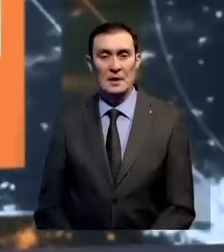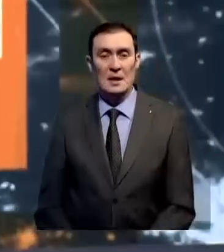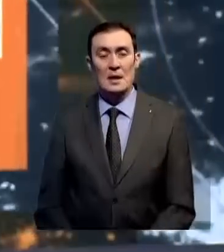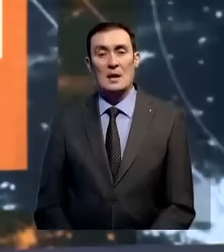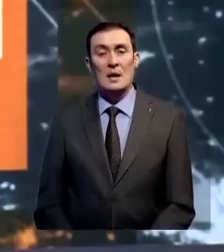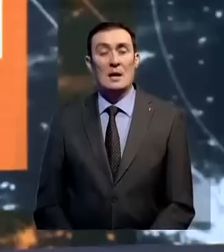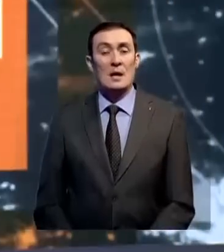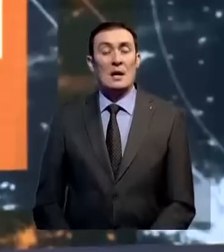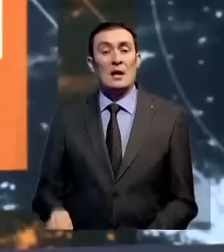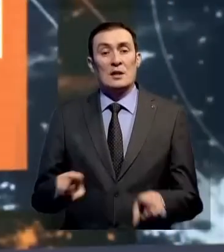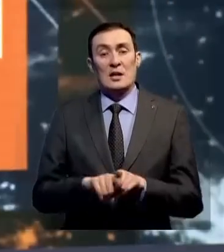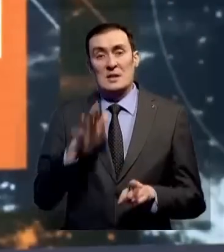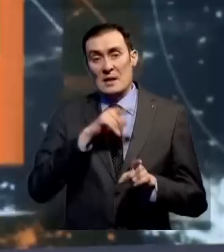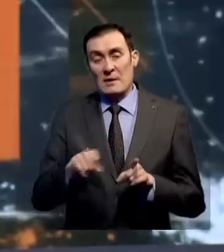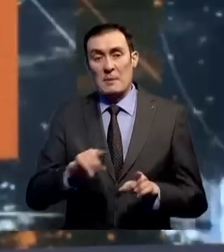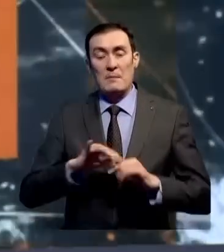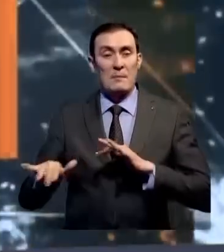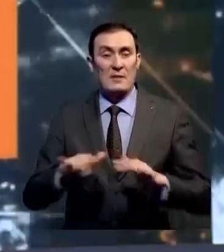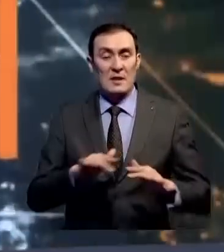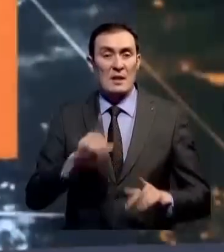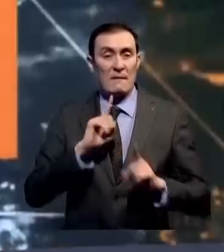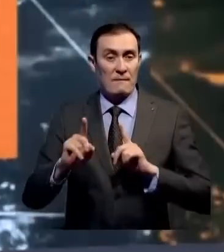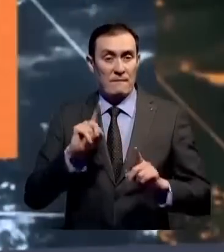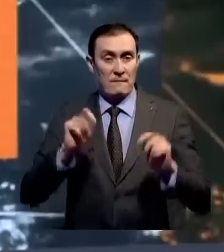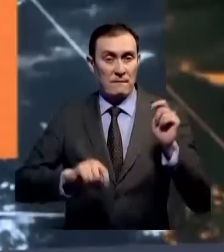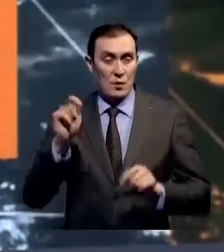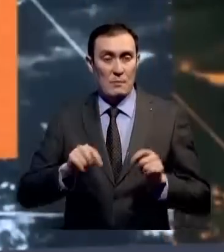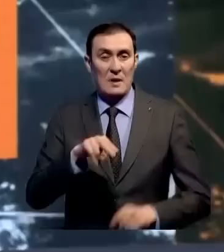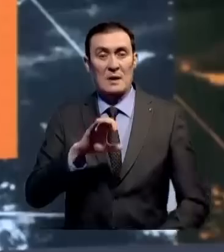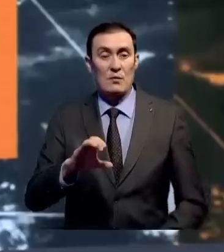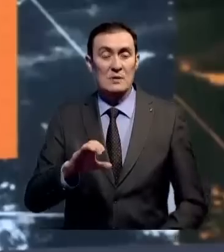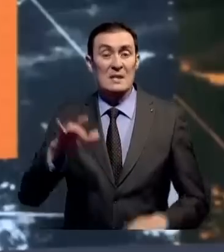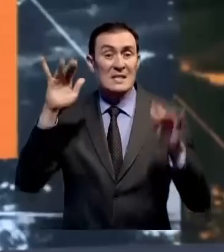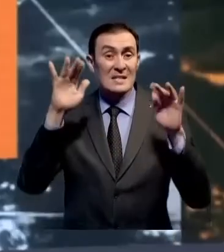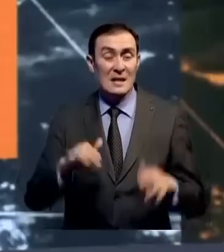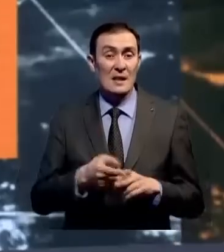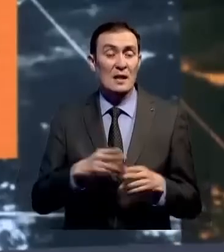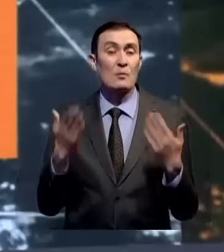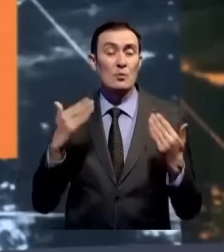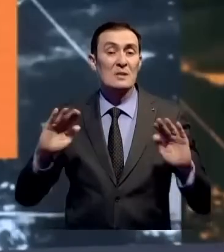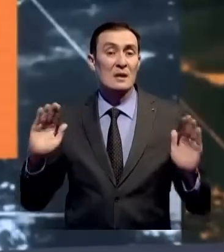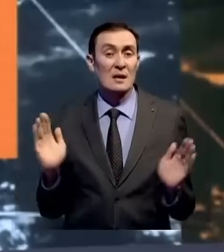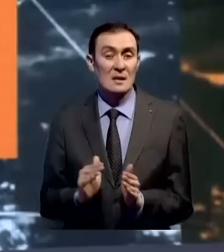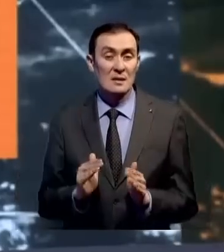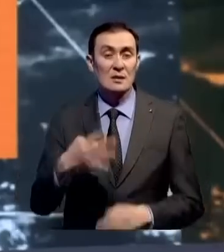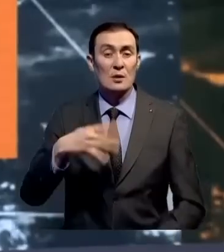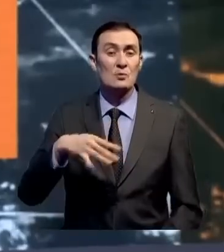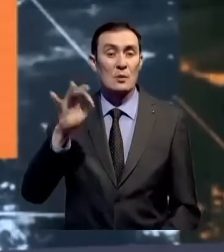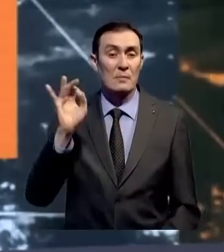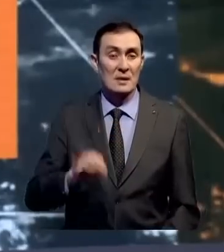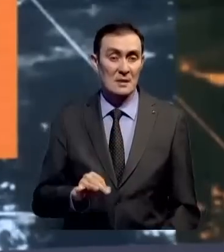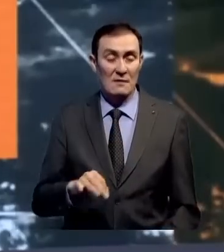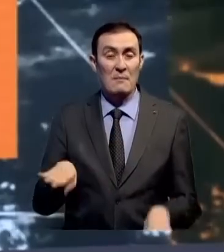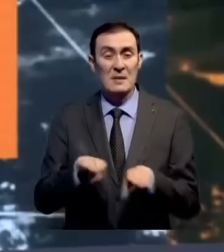Стоит отметить и то, что за время проведения форума в Давосе количество снега на склонах в этом курорте сократилось в среднем больше, чем